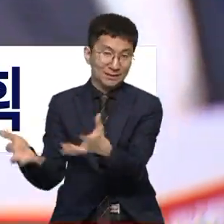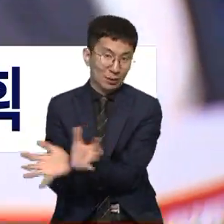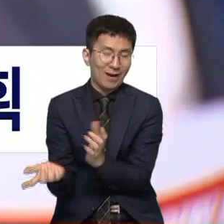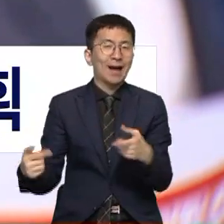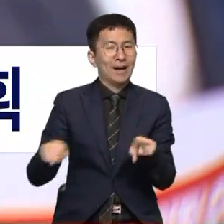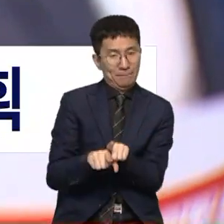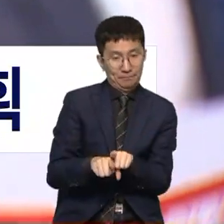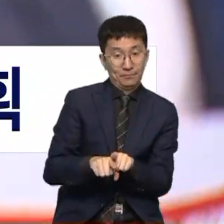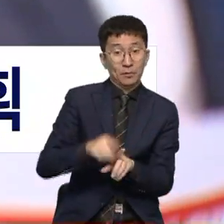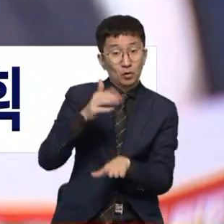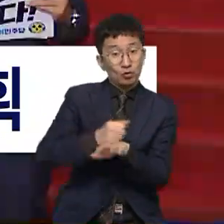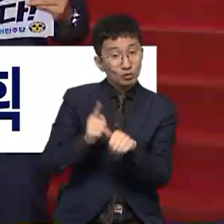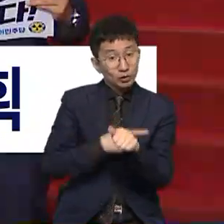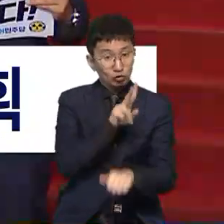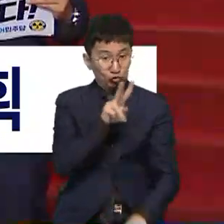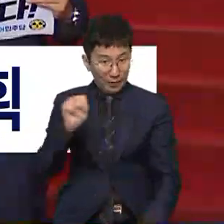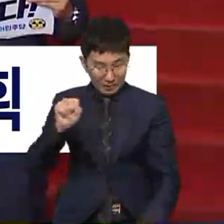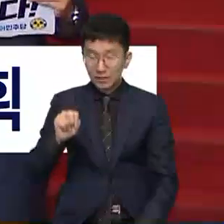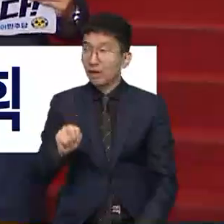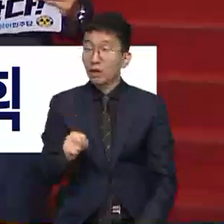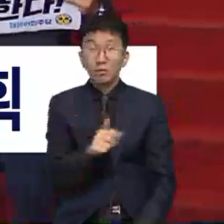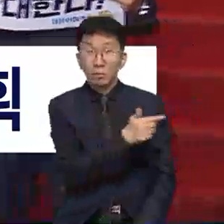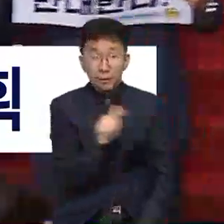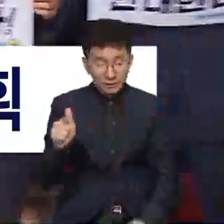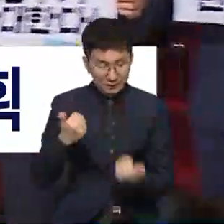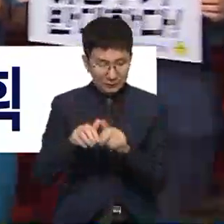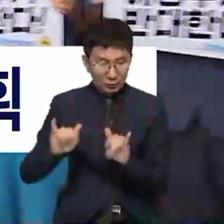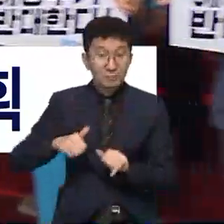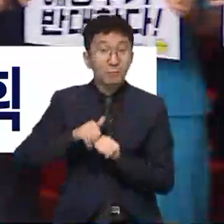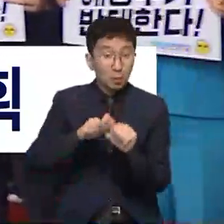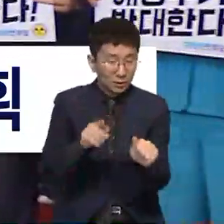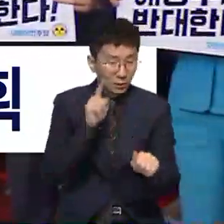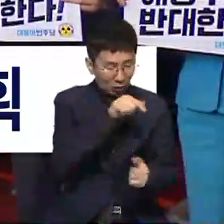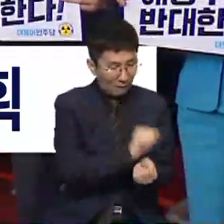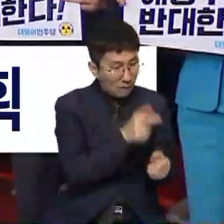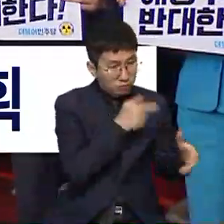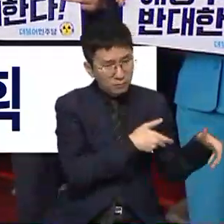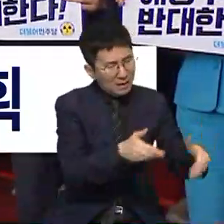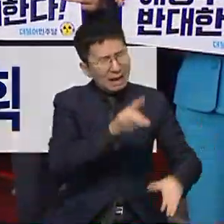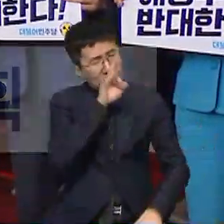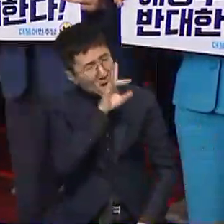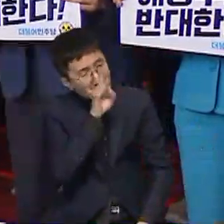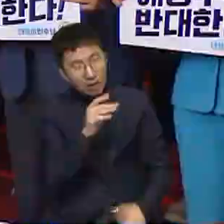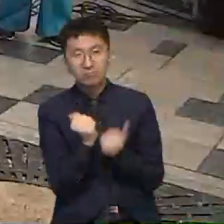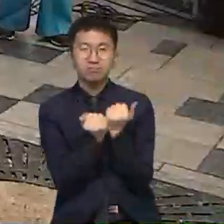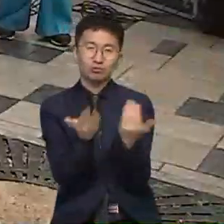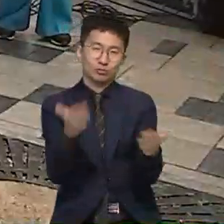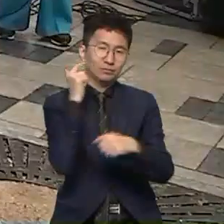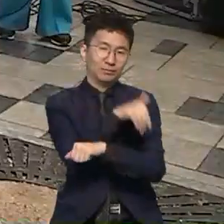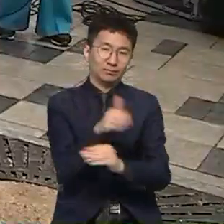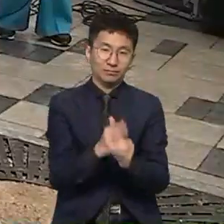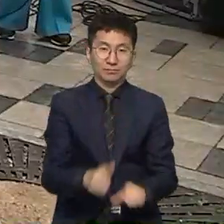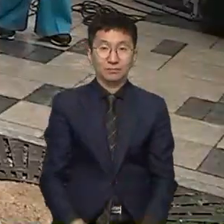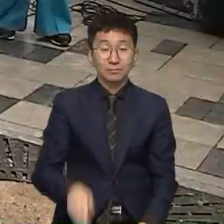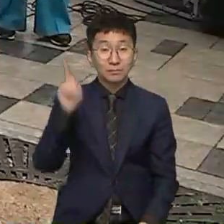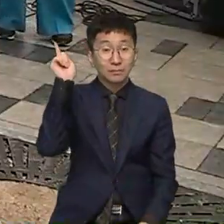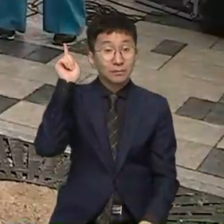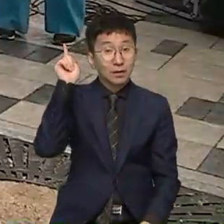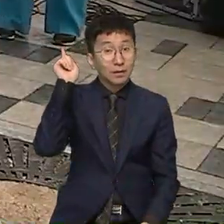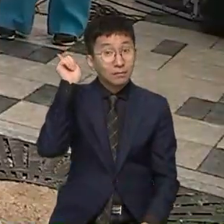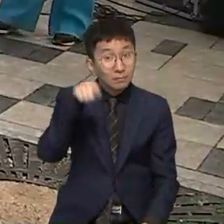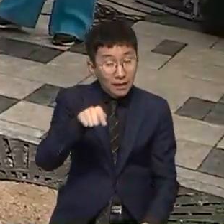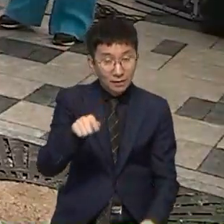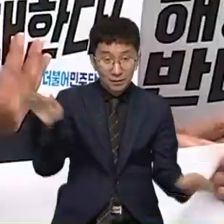등 국제기구에 파견해 오염수 방류의 부당성을 알리는 방안을 추진하기로 했습니다. 내일 저녁